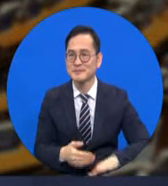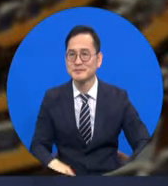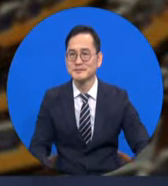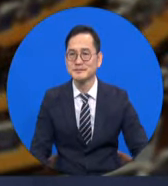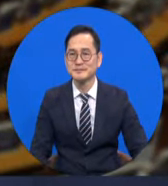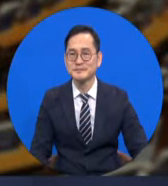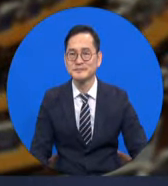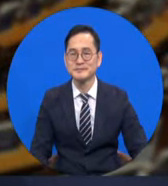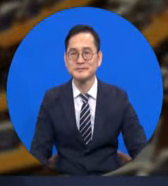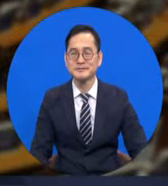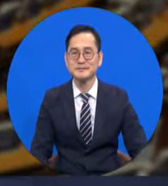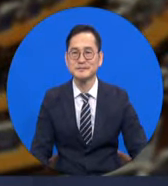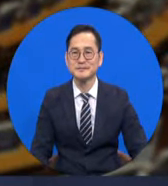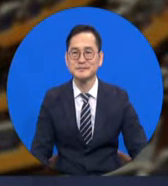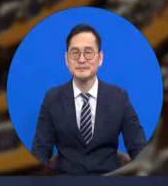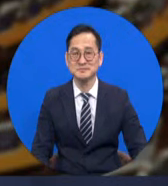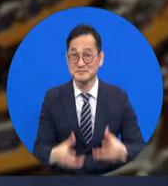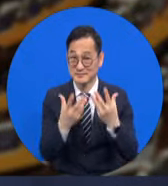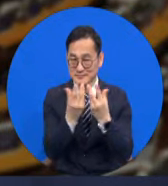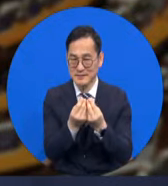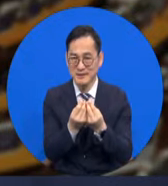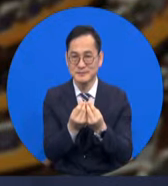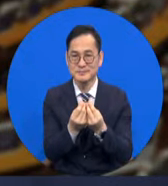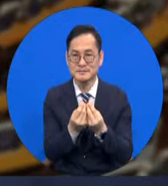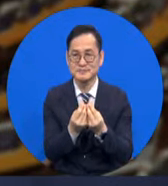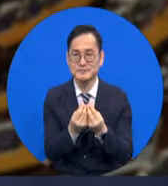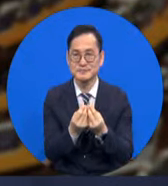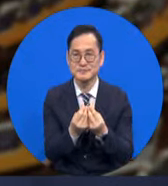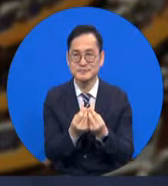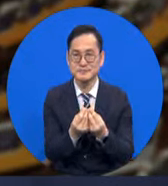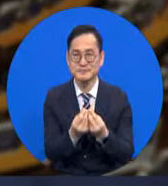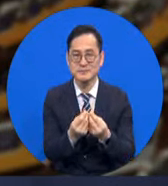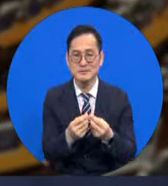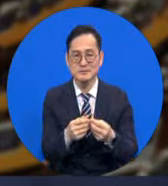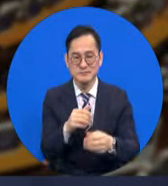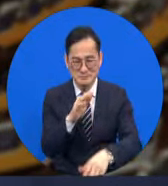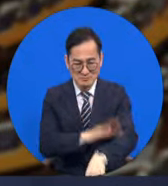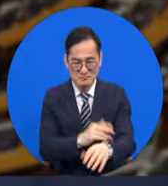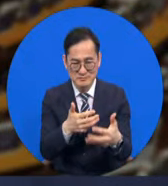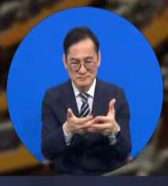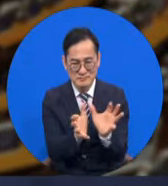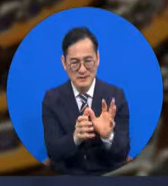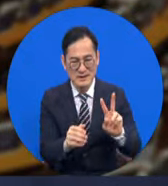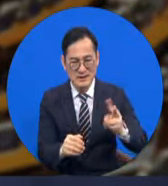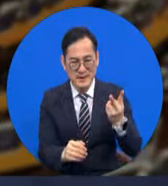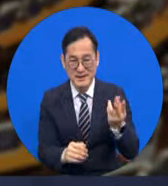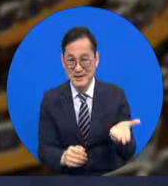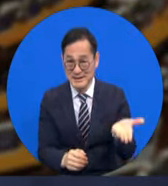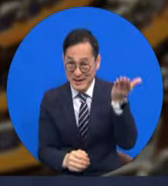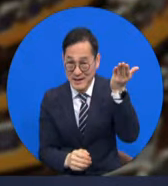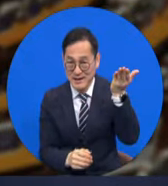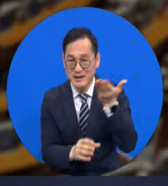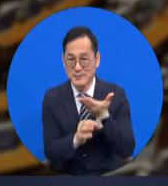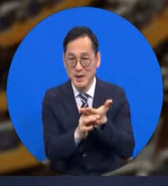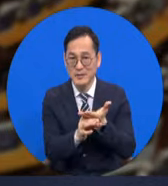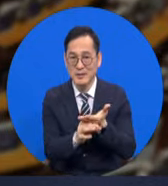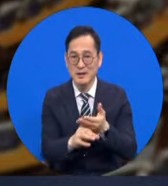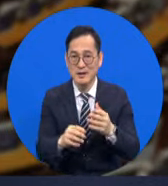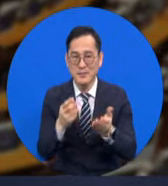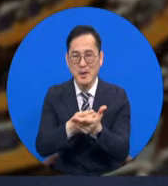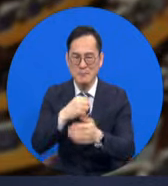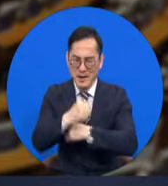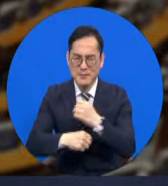만약에 특정 정당 진영이 200석 이상을 받게 되면 개헌도 할 수 있고 대통령도 끌어내릴 수